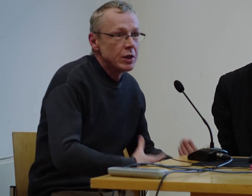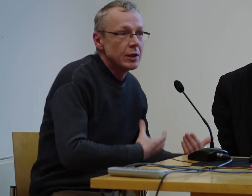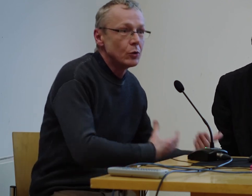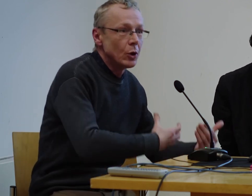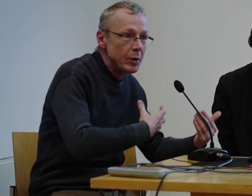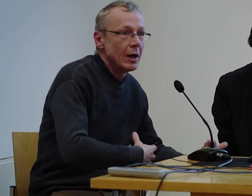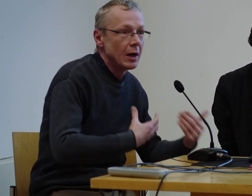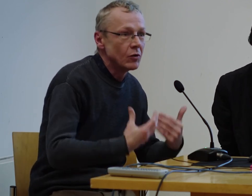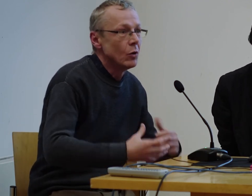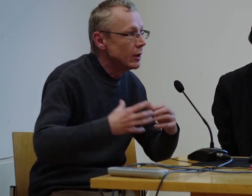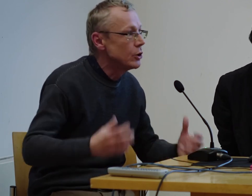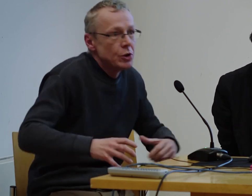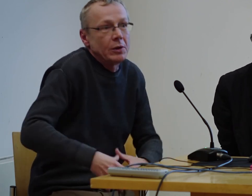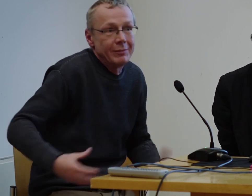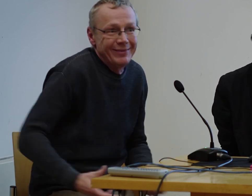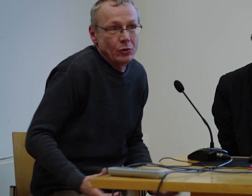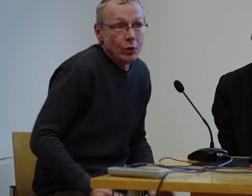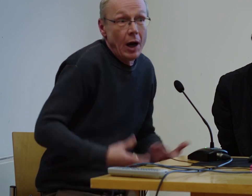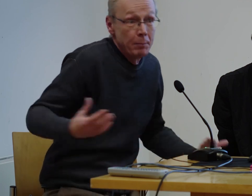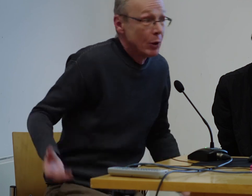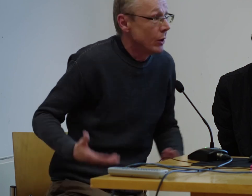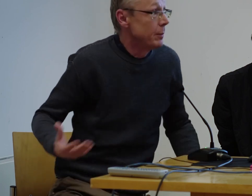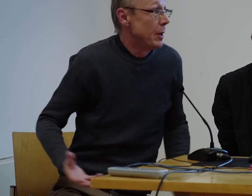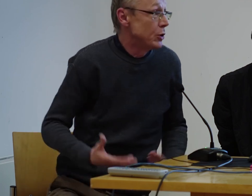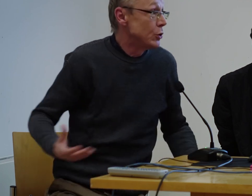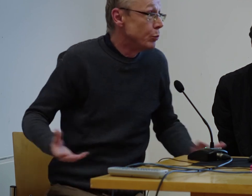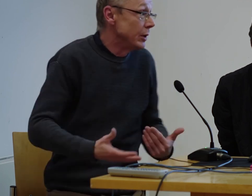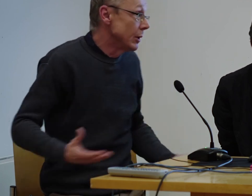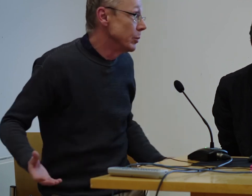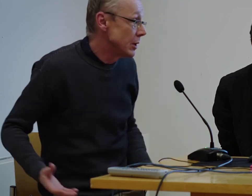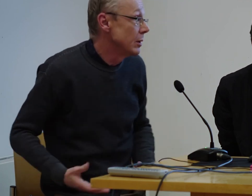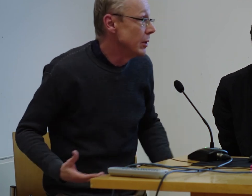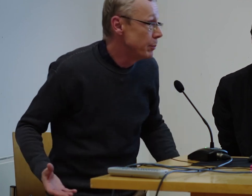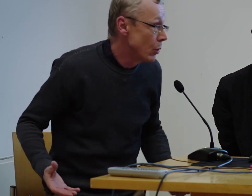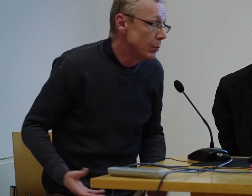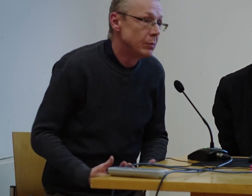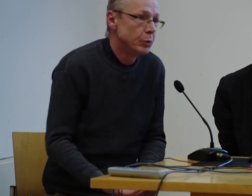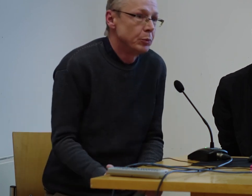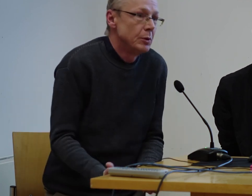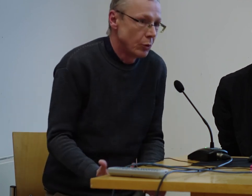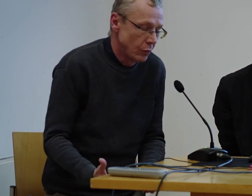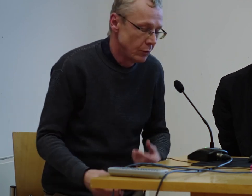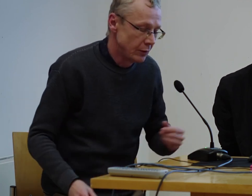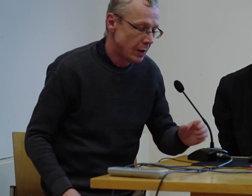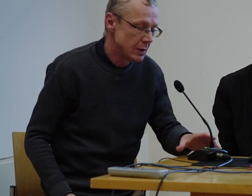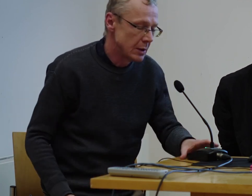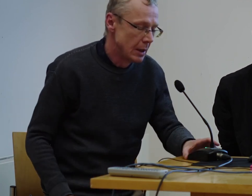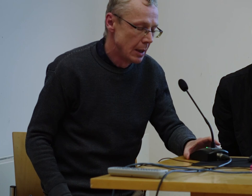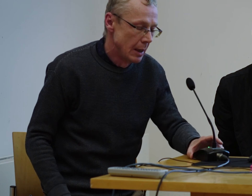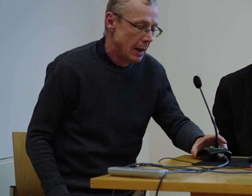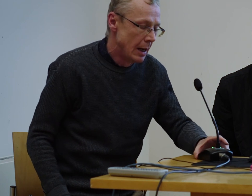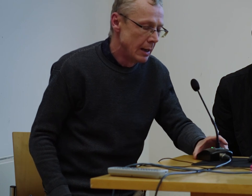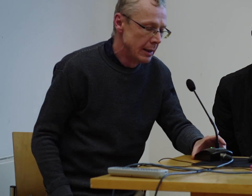více soustředit na to, jakoby jak a co, než že to je a priori nepřístupný, jakoby řekněme, po té prostorové